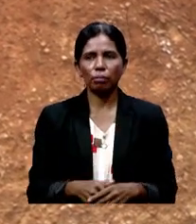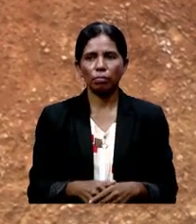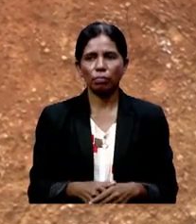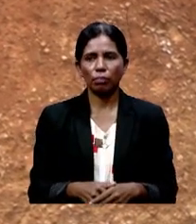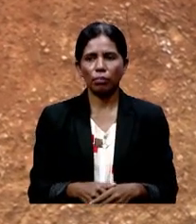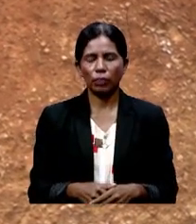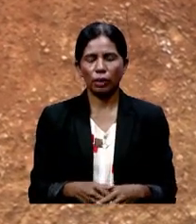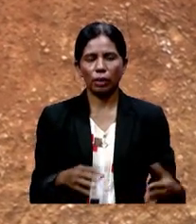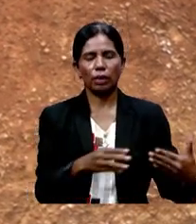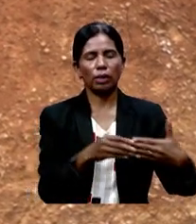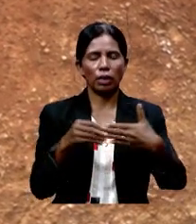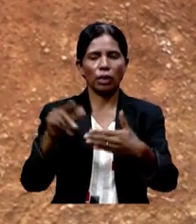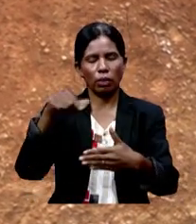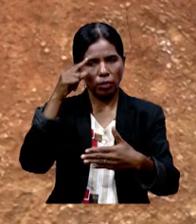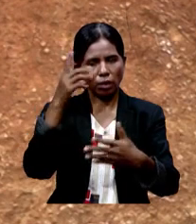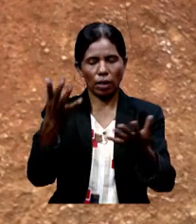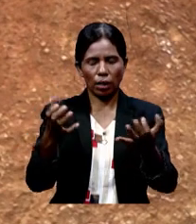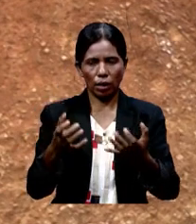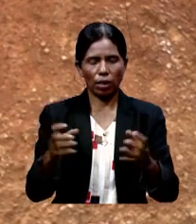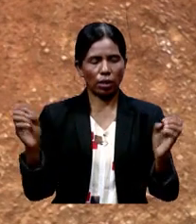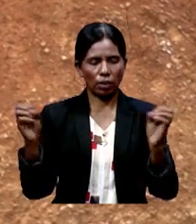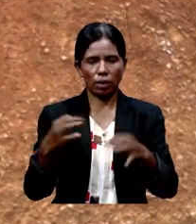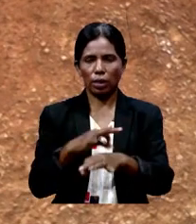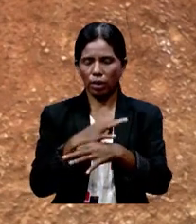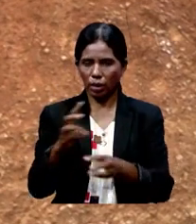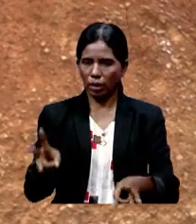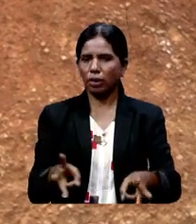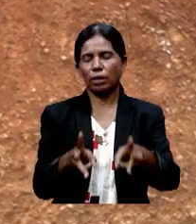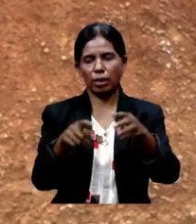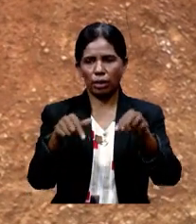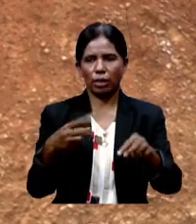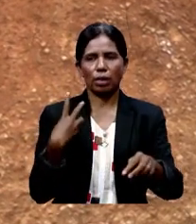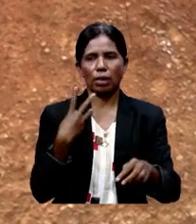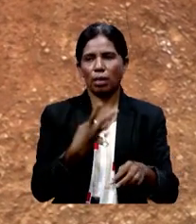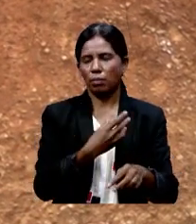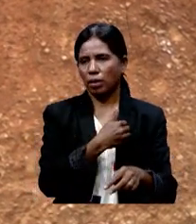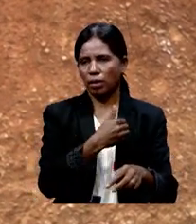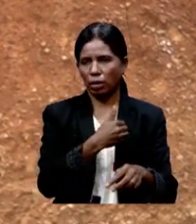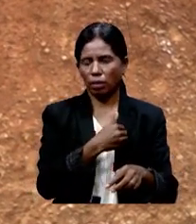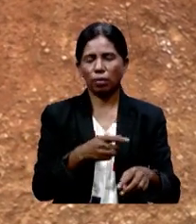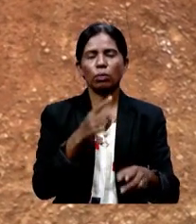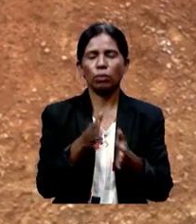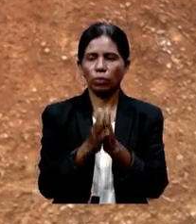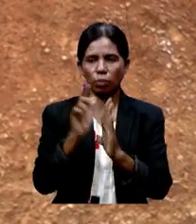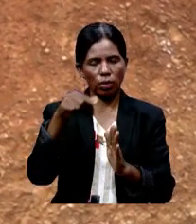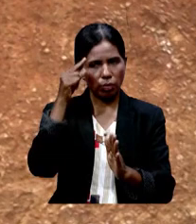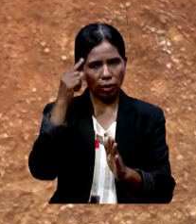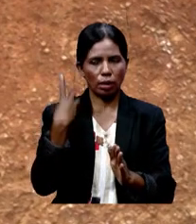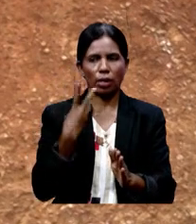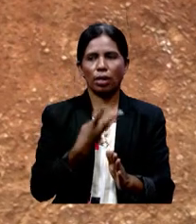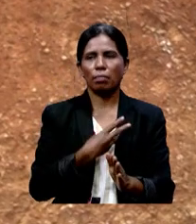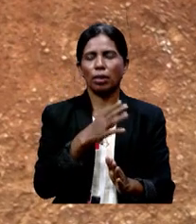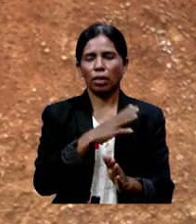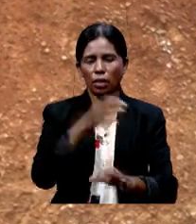kar gubernur cara que la coi tiene allí dalan coliati ne ve a mi sira bere par julga governo mai ve a mi hen no